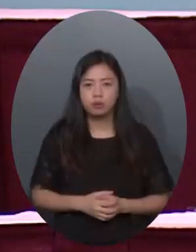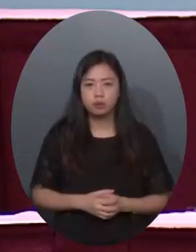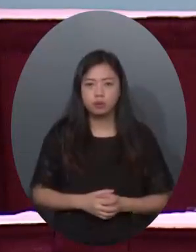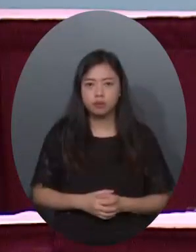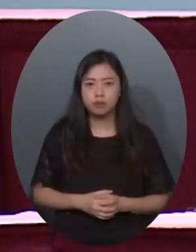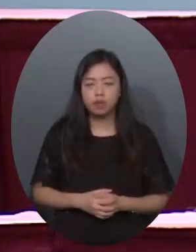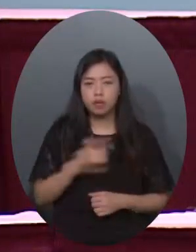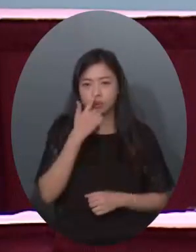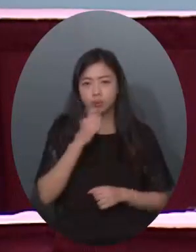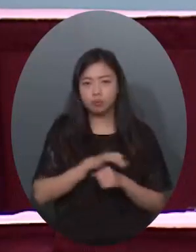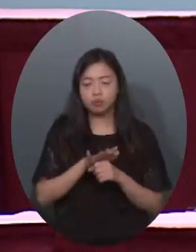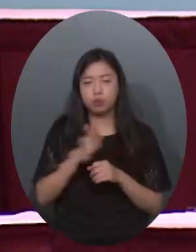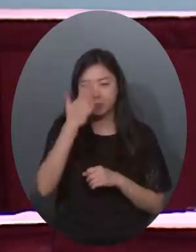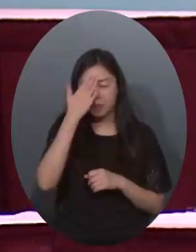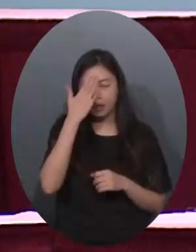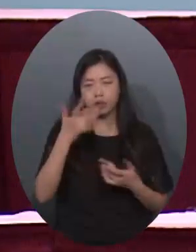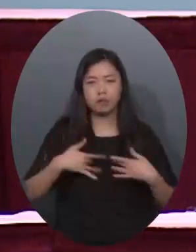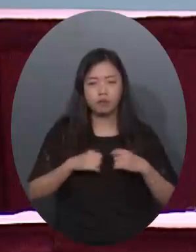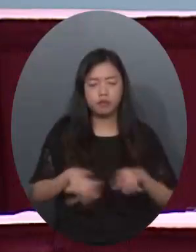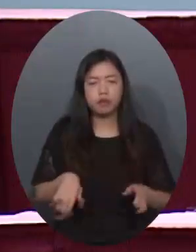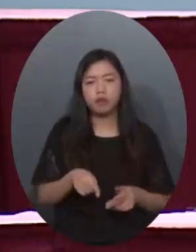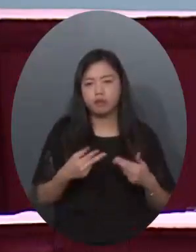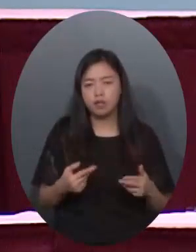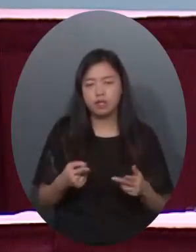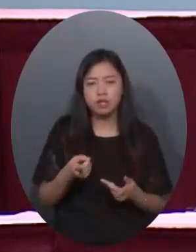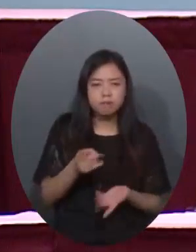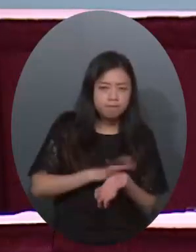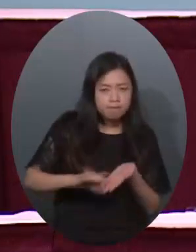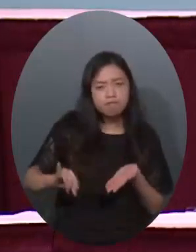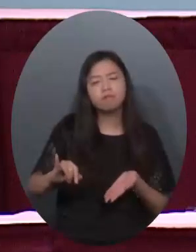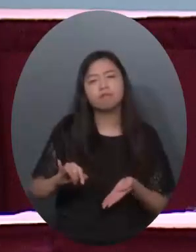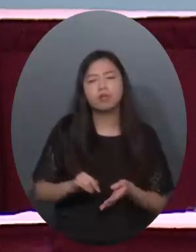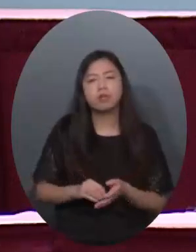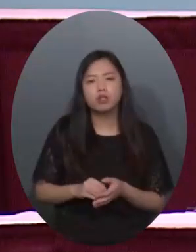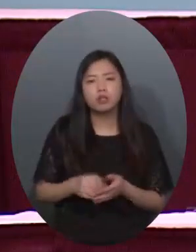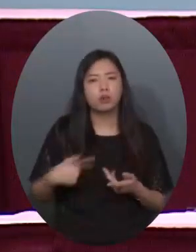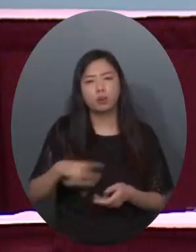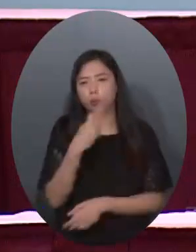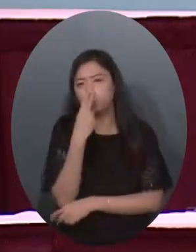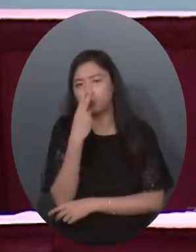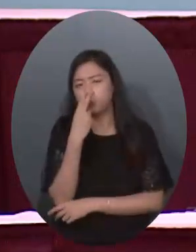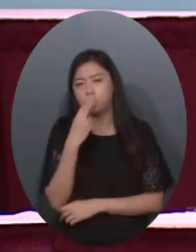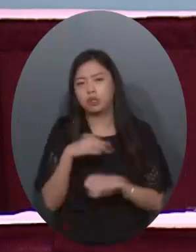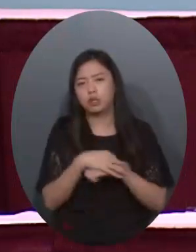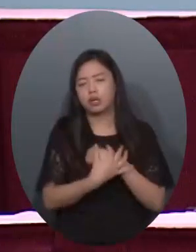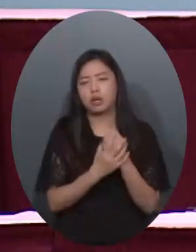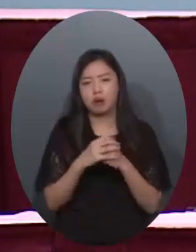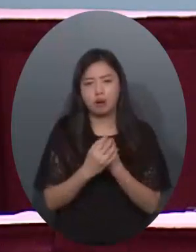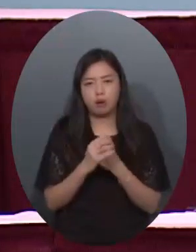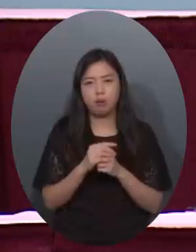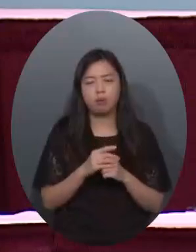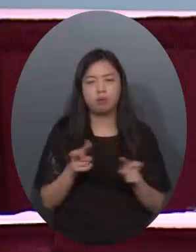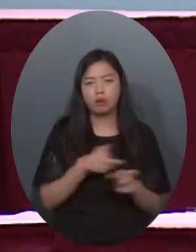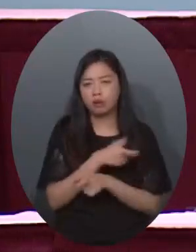由於新型冠狀病疫情的發展仍然不明朗，我們預計全球和本地經濟前